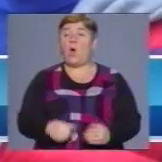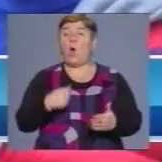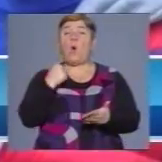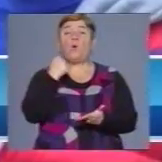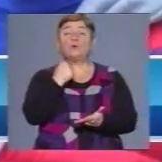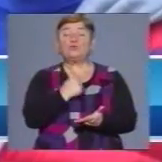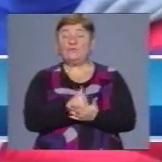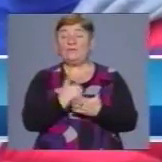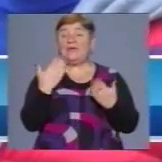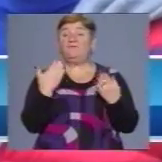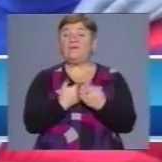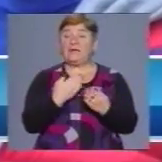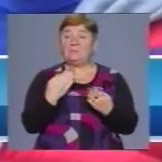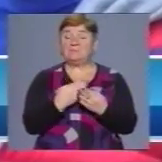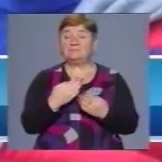посил фільму